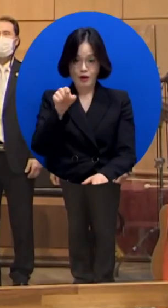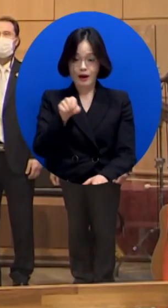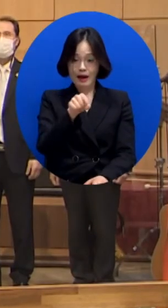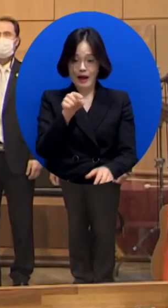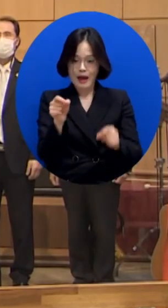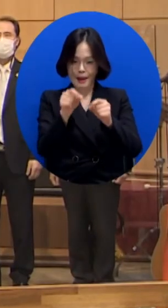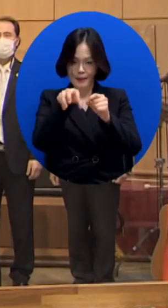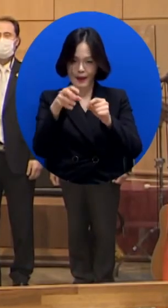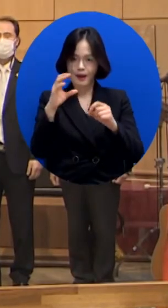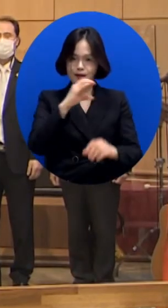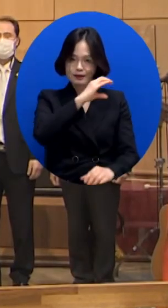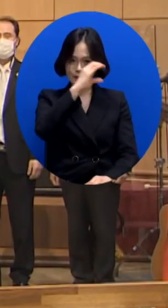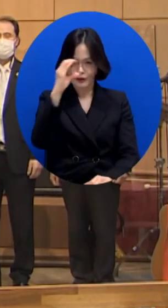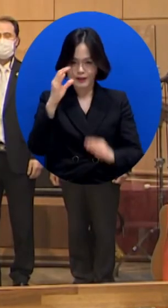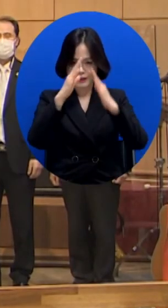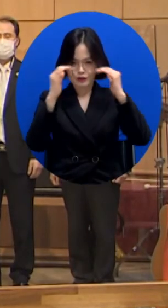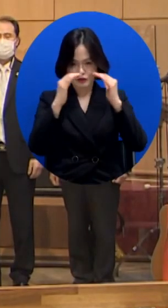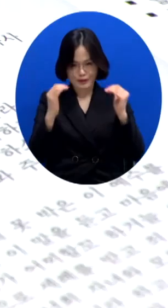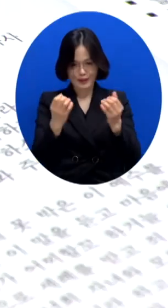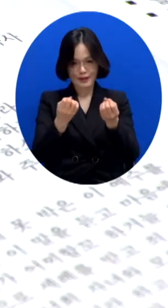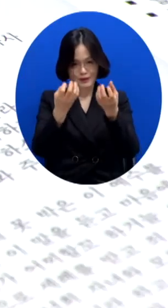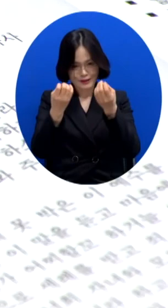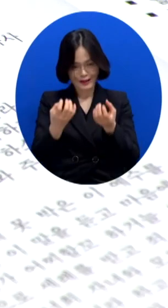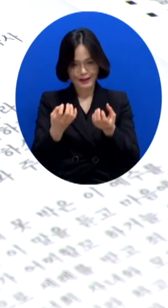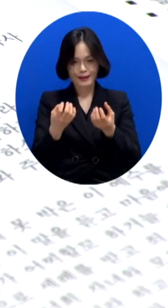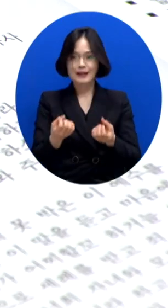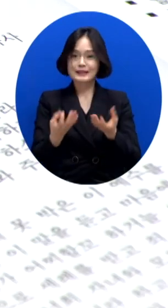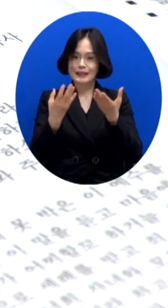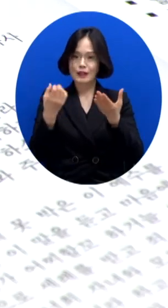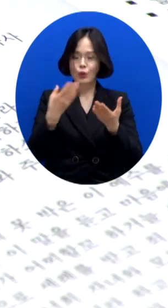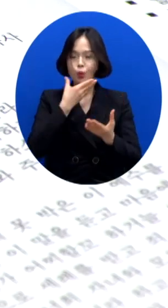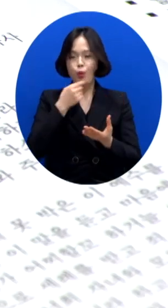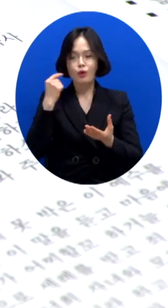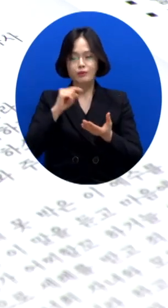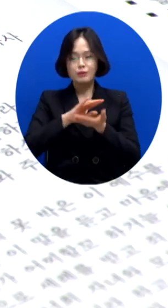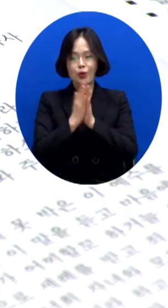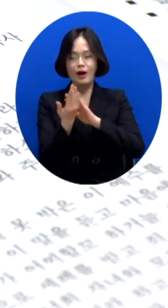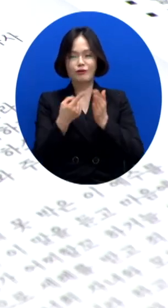점등식과 지역사회 섬김 사역을 통해 경주시의 복음화를 위해 노력하고 있습니다.